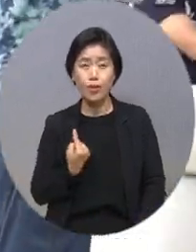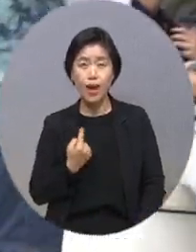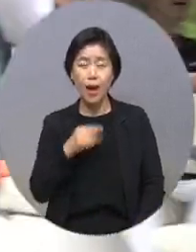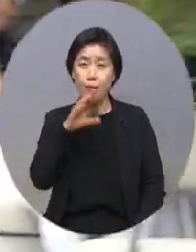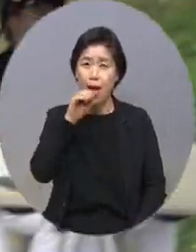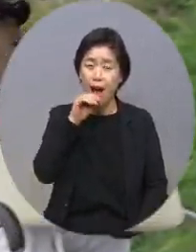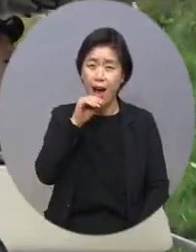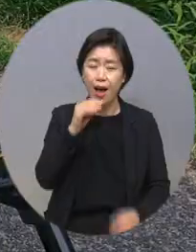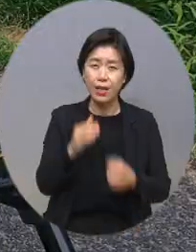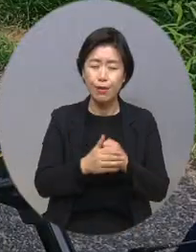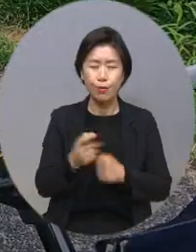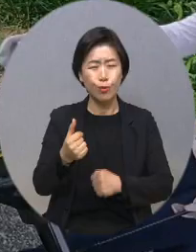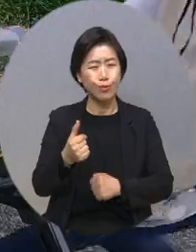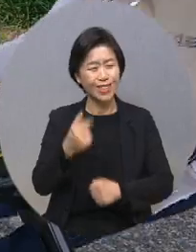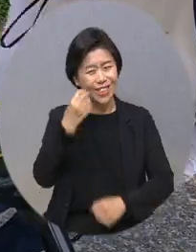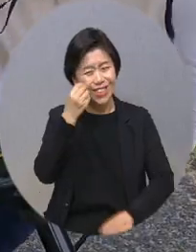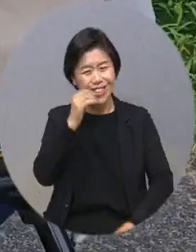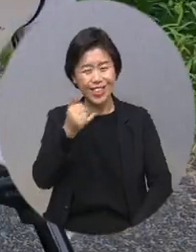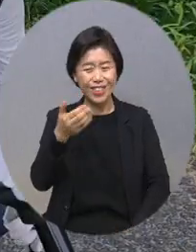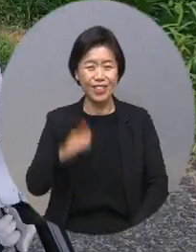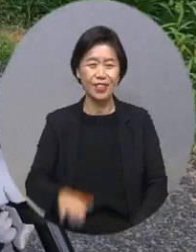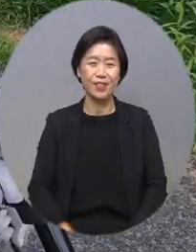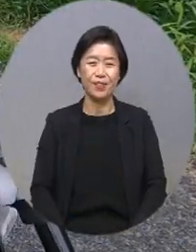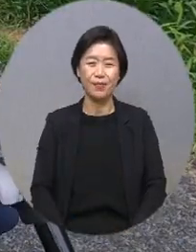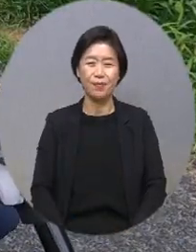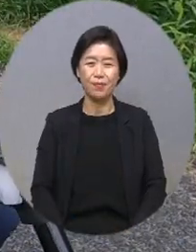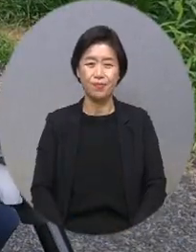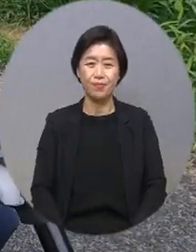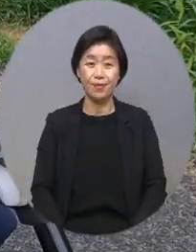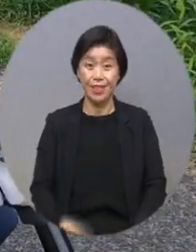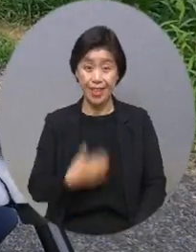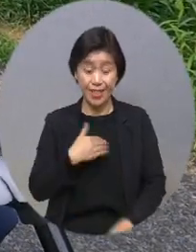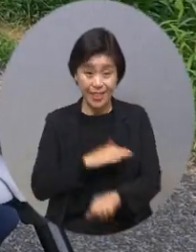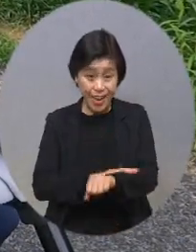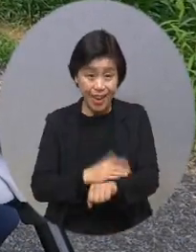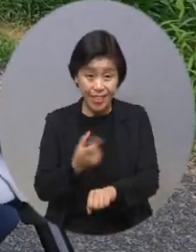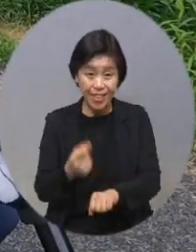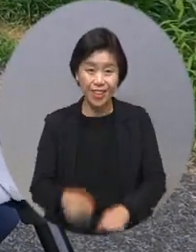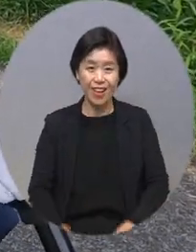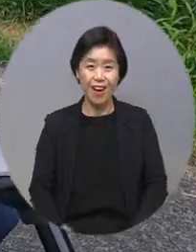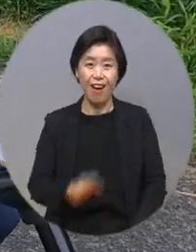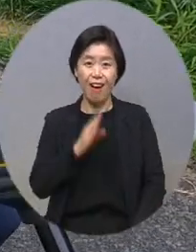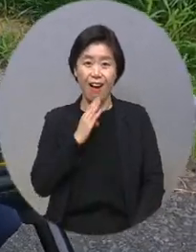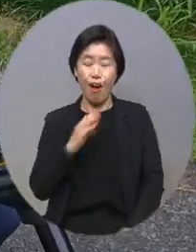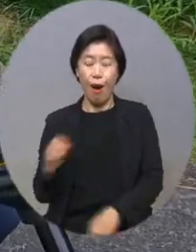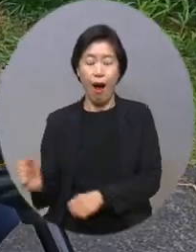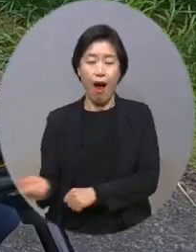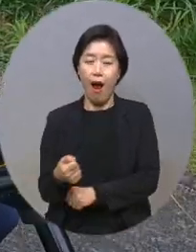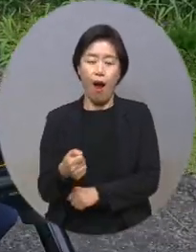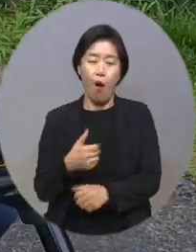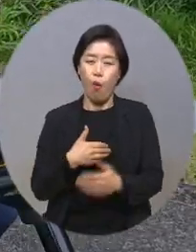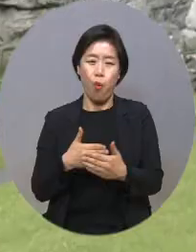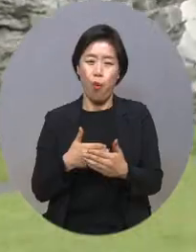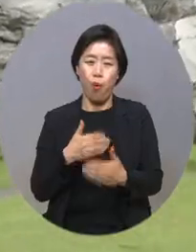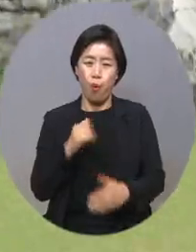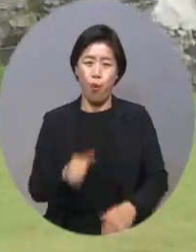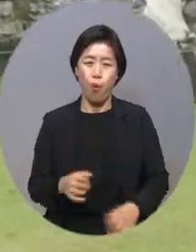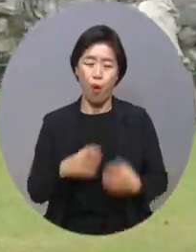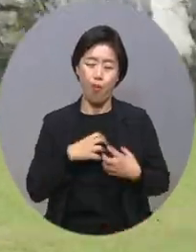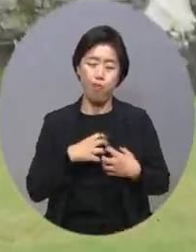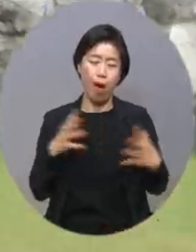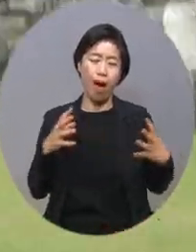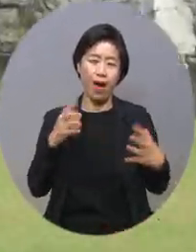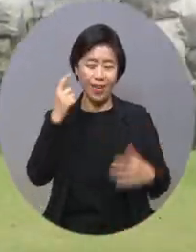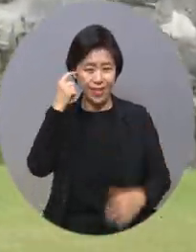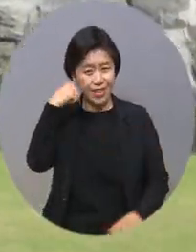웃어주셔서 감사해요. 나이스, 잘했어, 잘했어. 아, 치면. 잘했어. 나 잘했지? 아, 잘했어. 아, 나 진짜 이거 너무 긴장해. 심장이 터질 것 같아요. 아, 너무